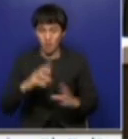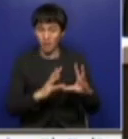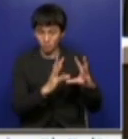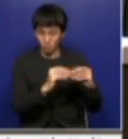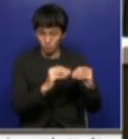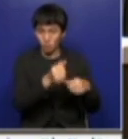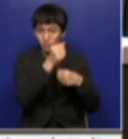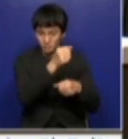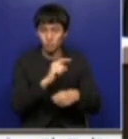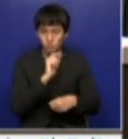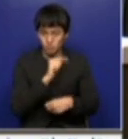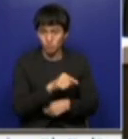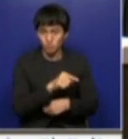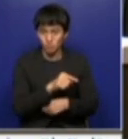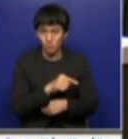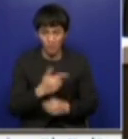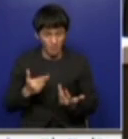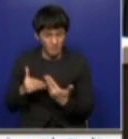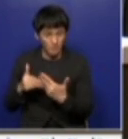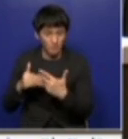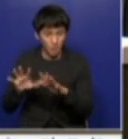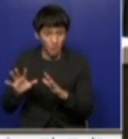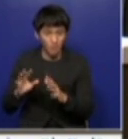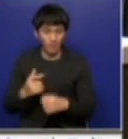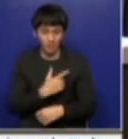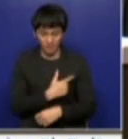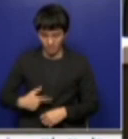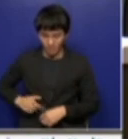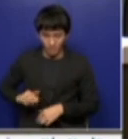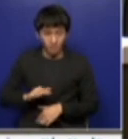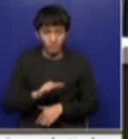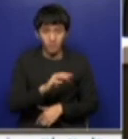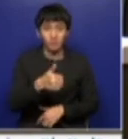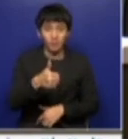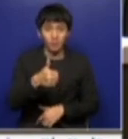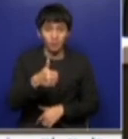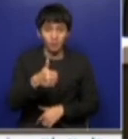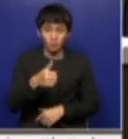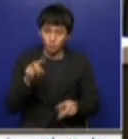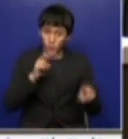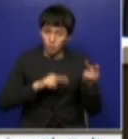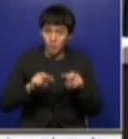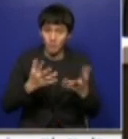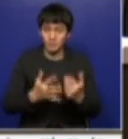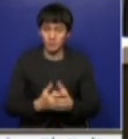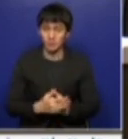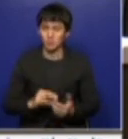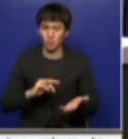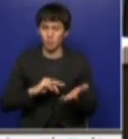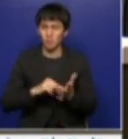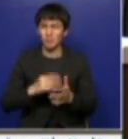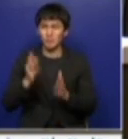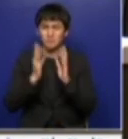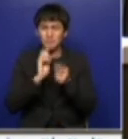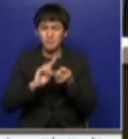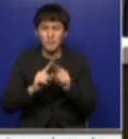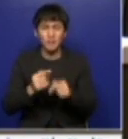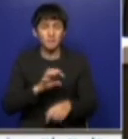นั้นก็มีสมาชิกบางท่านบอกว่าขบวนเสด็จเสด็จตามพระราชอัธยาศัย